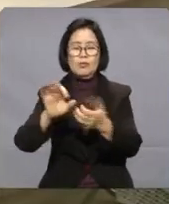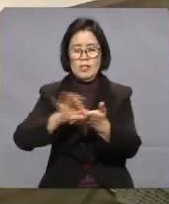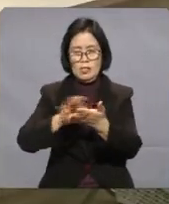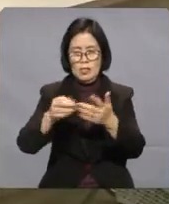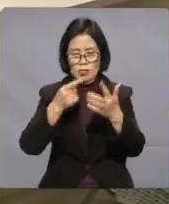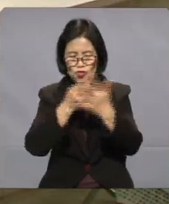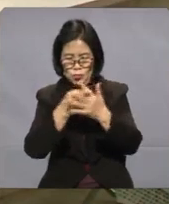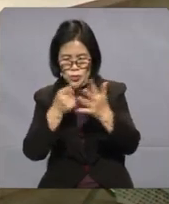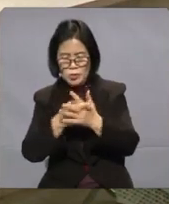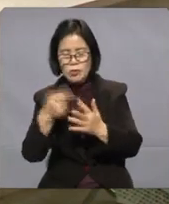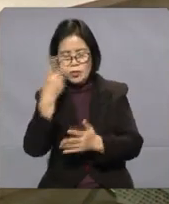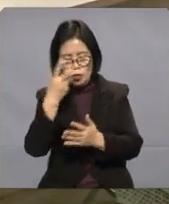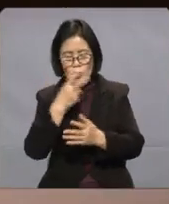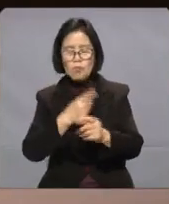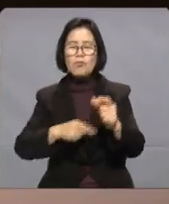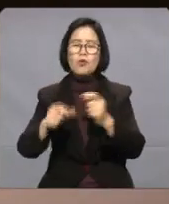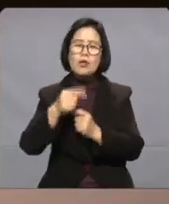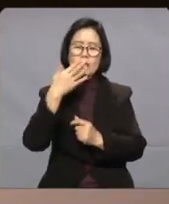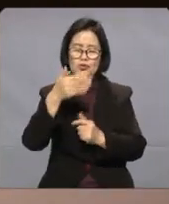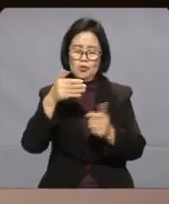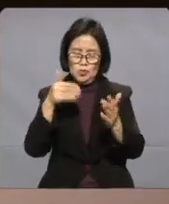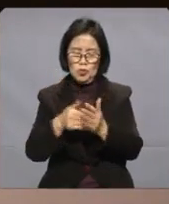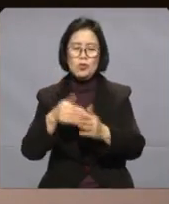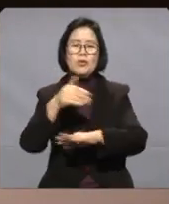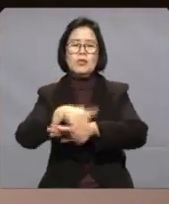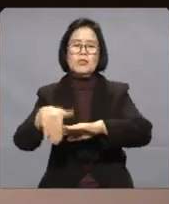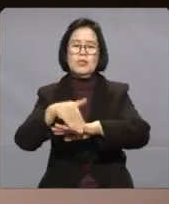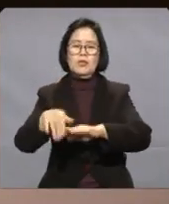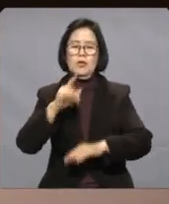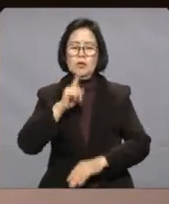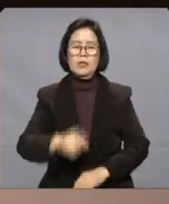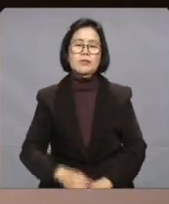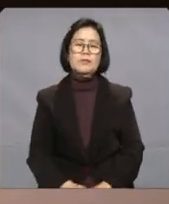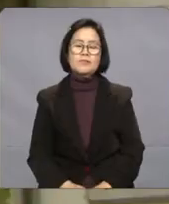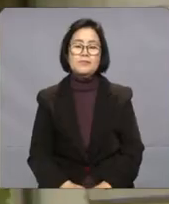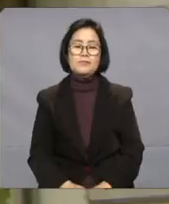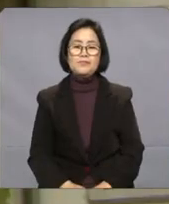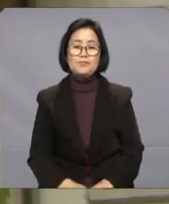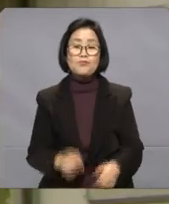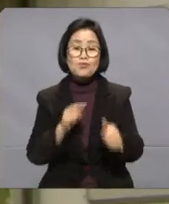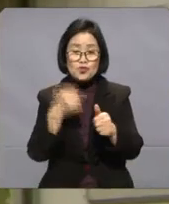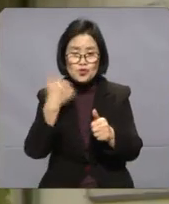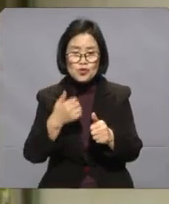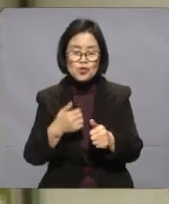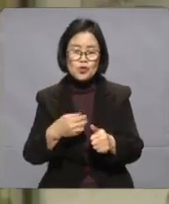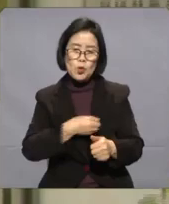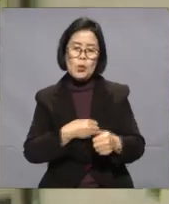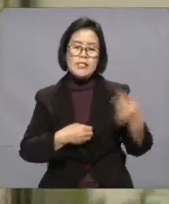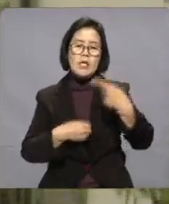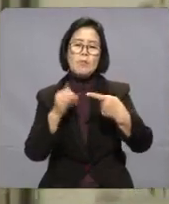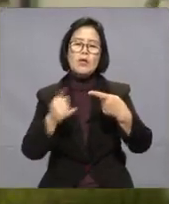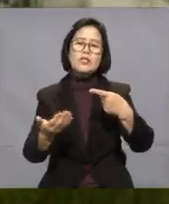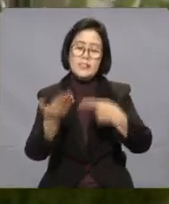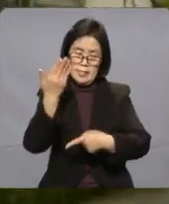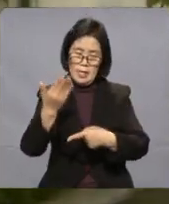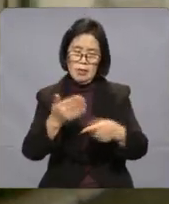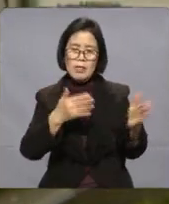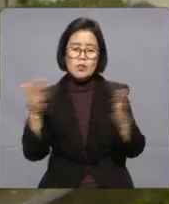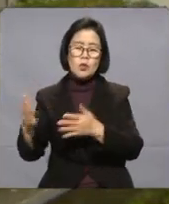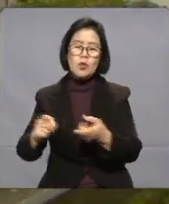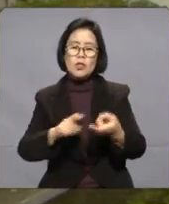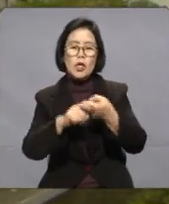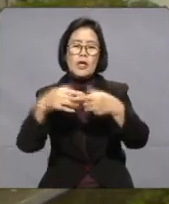재정의 투명성을 점검 보완할 수 있도록 하겠다는 방침입니다 대상은 조합원 천명 이상 단위노동조합과